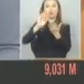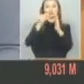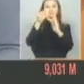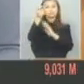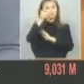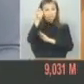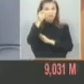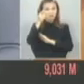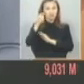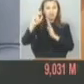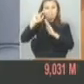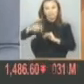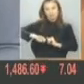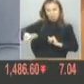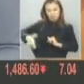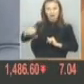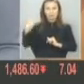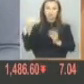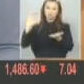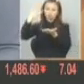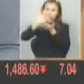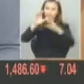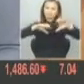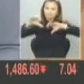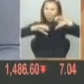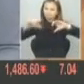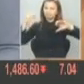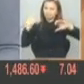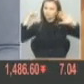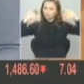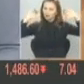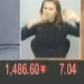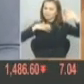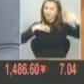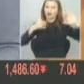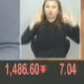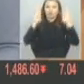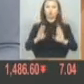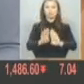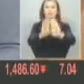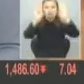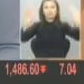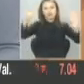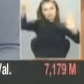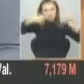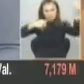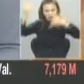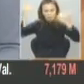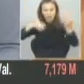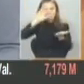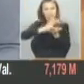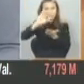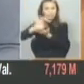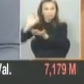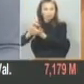าพการลงทุนหลายด้านหลังจากที่รัฐบาลนั้นเปิดประเทศค่ะเพื่อต้องการเม็ดเงินเข้ามาพัฒนาต่างจากผู้บริหารกลุ่มเซ็นทรัล